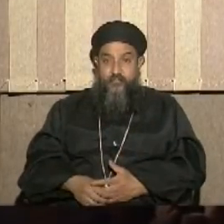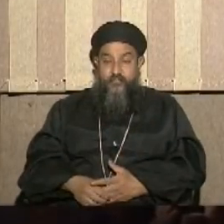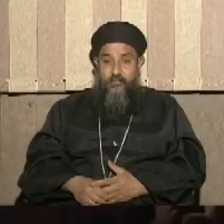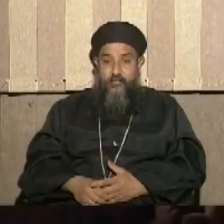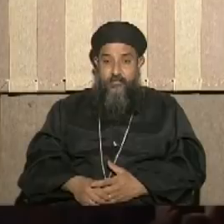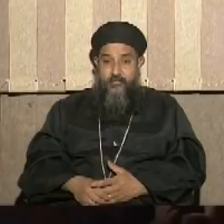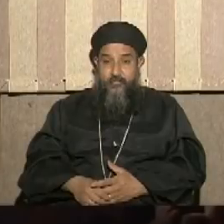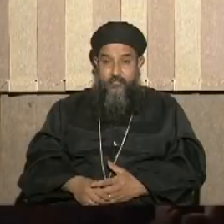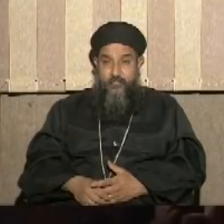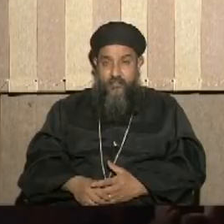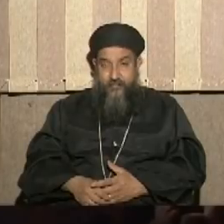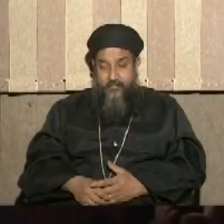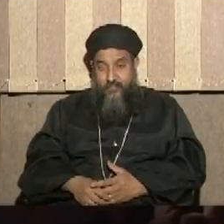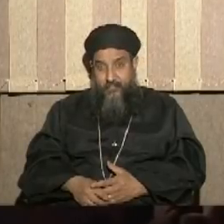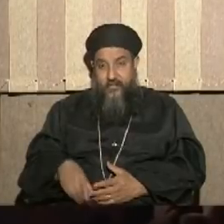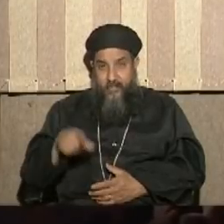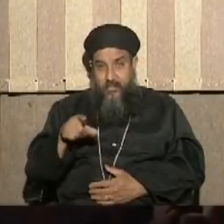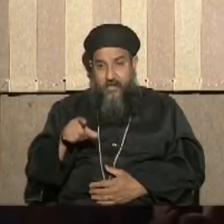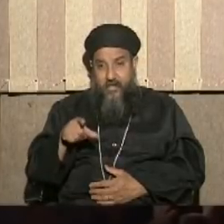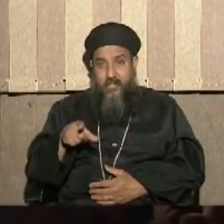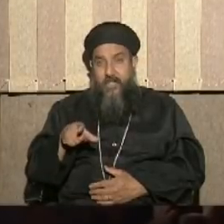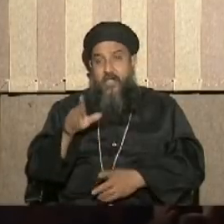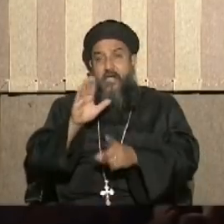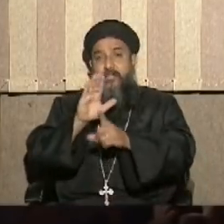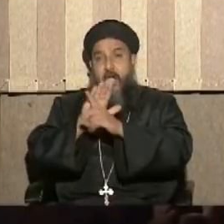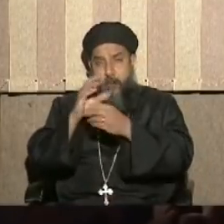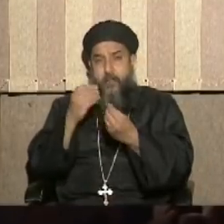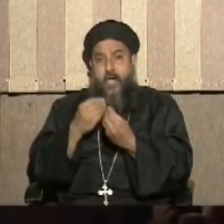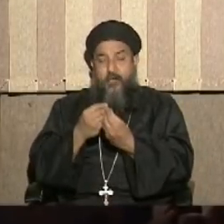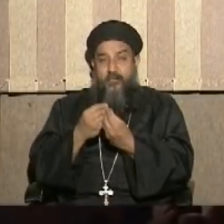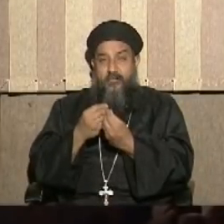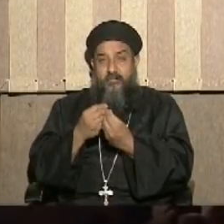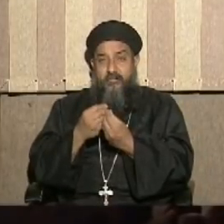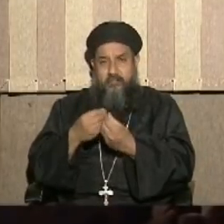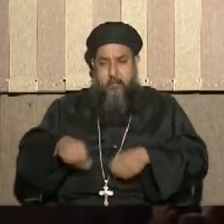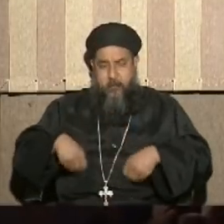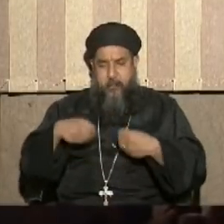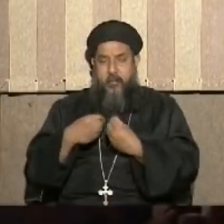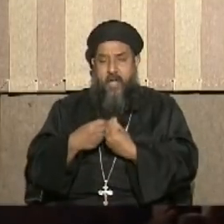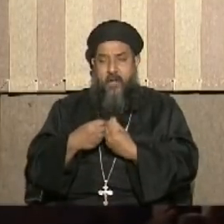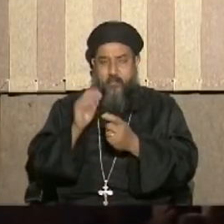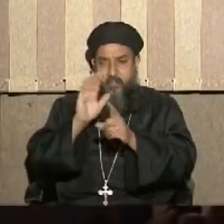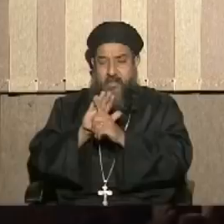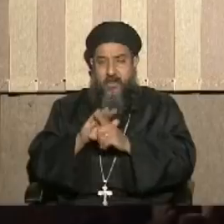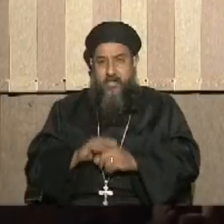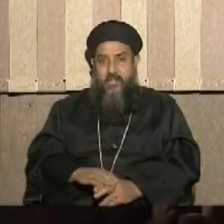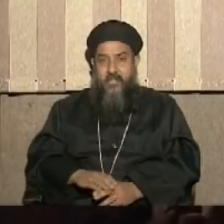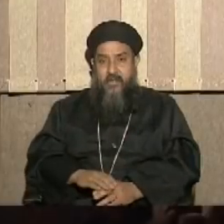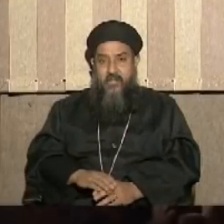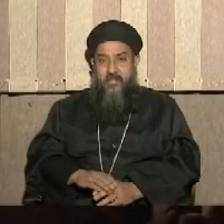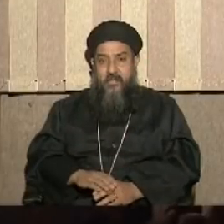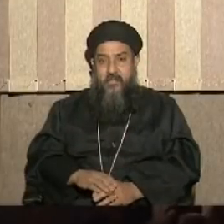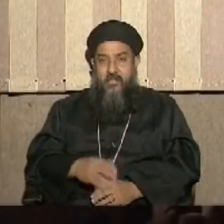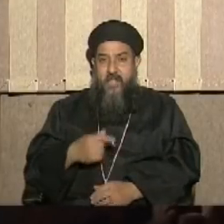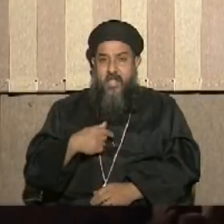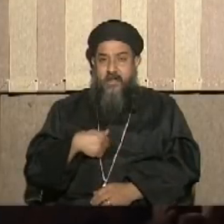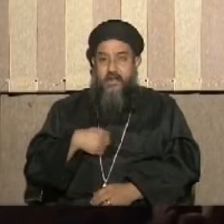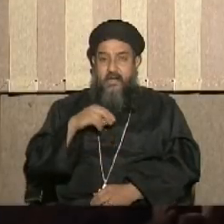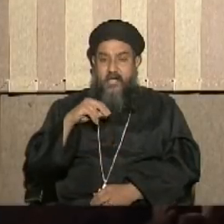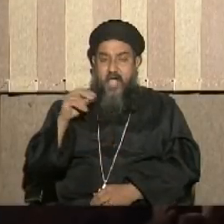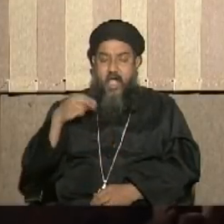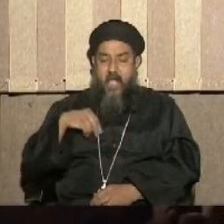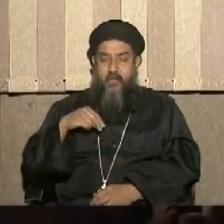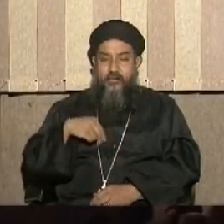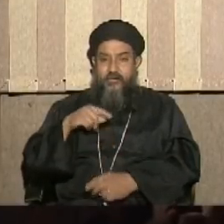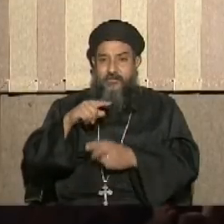طيب فيك تاخدني معاهم قال لي انا